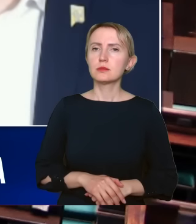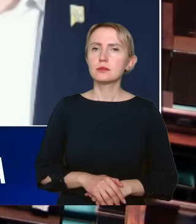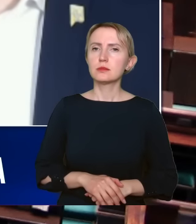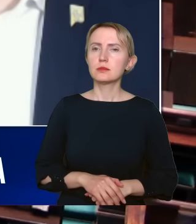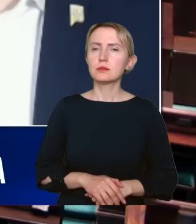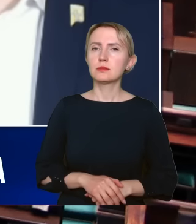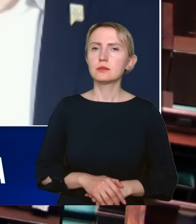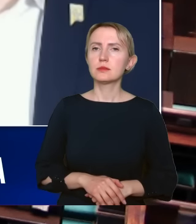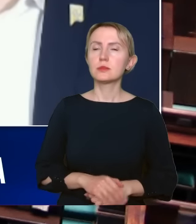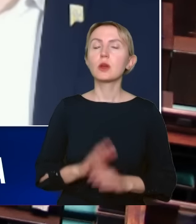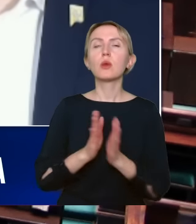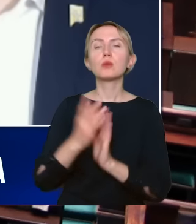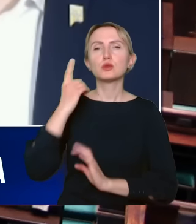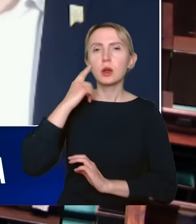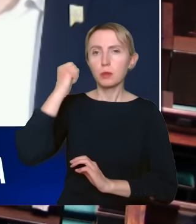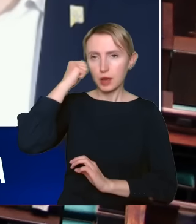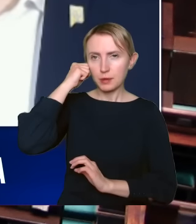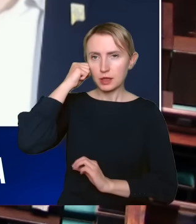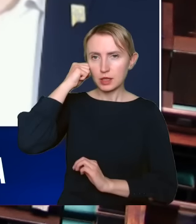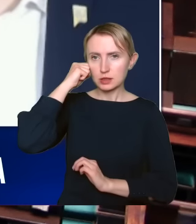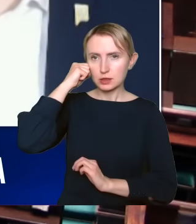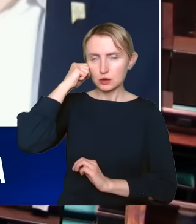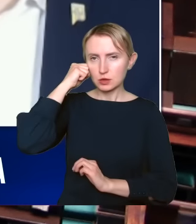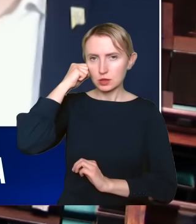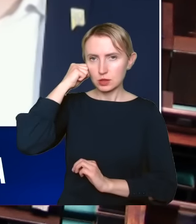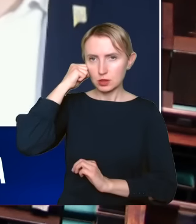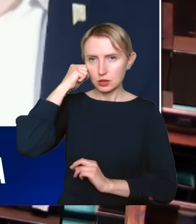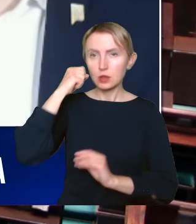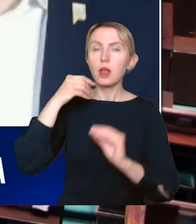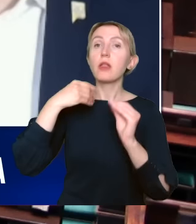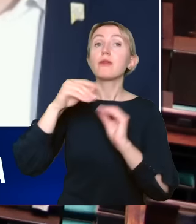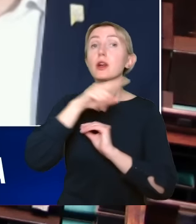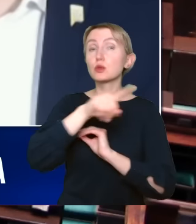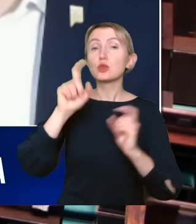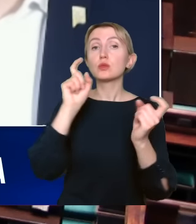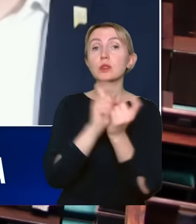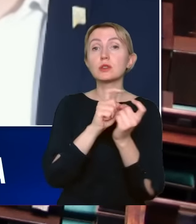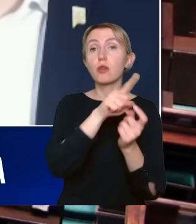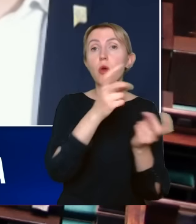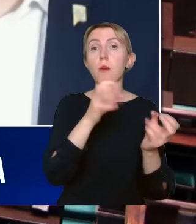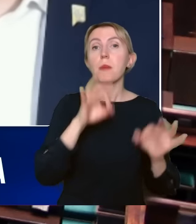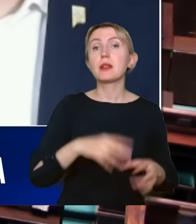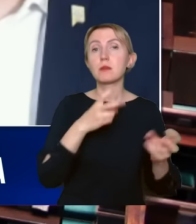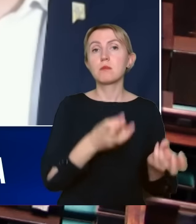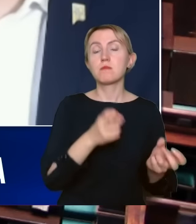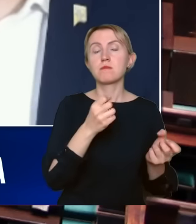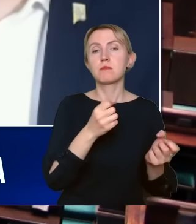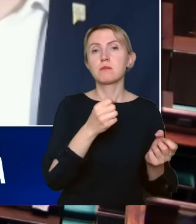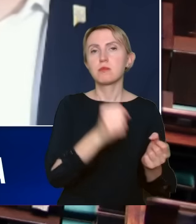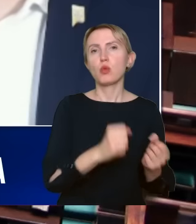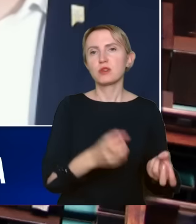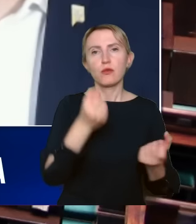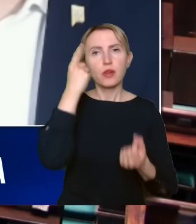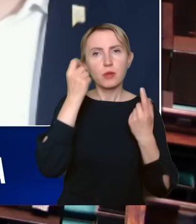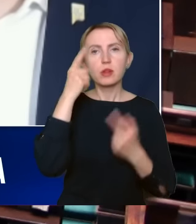Proszę pamiętać o tym, bo szanowni państwo, że większość z tych przeciwników, które tworzy pan poseł, nie istnieją. I tak jak mówi się o zmuszaniu